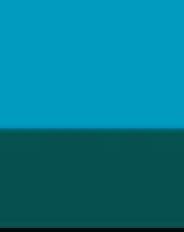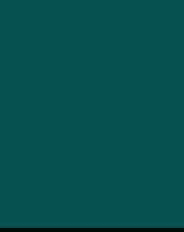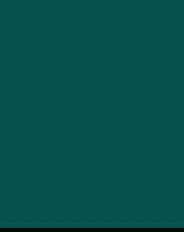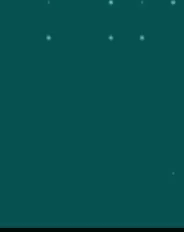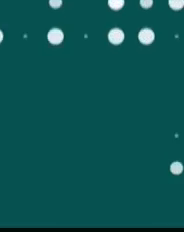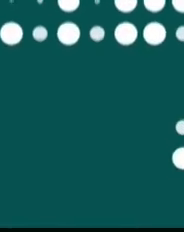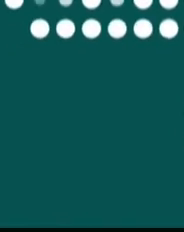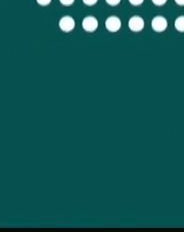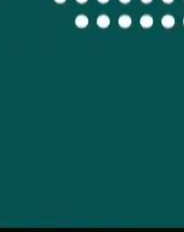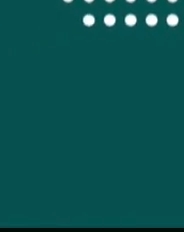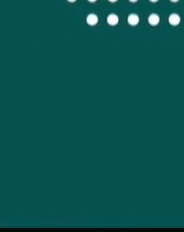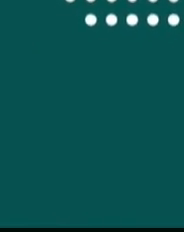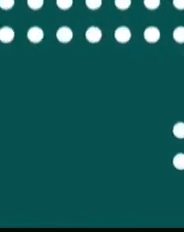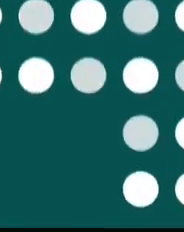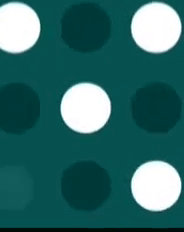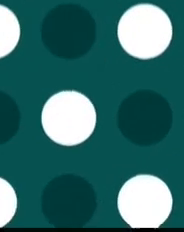Дякую.